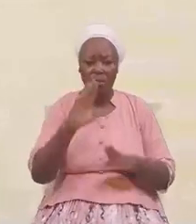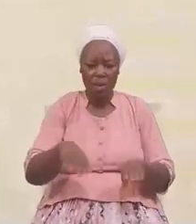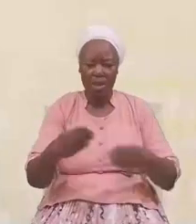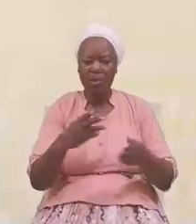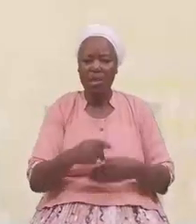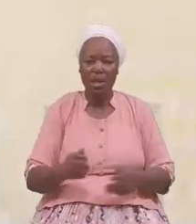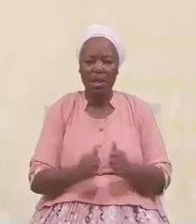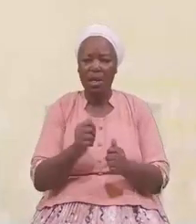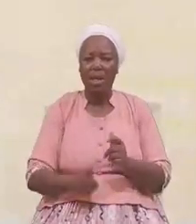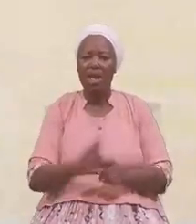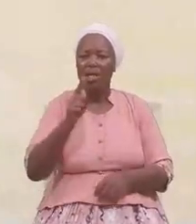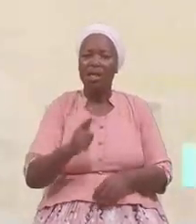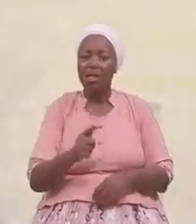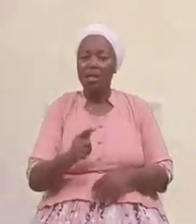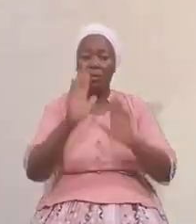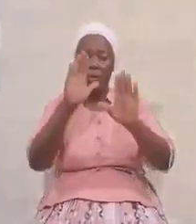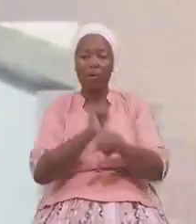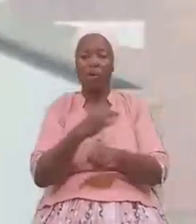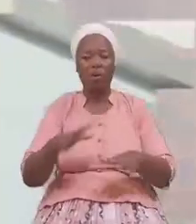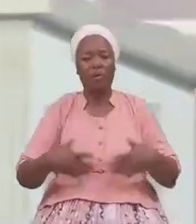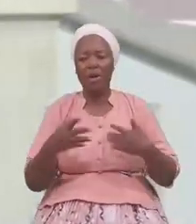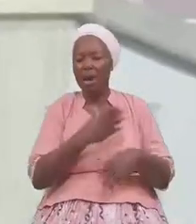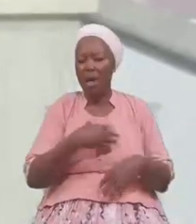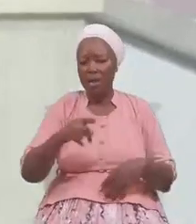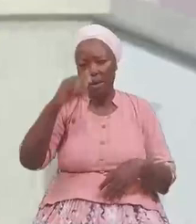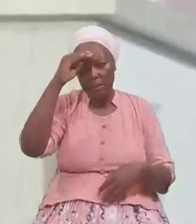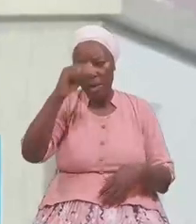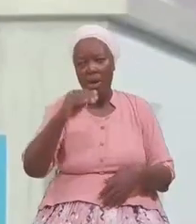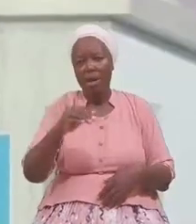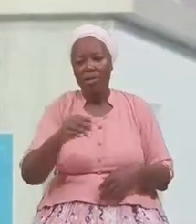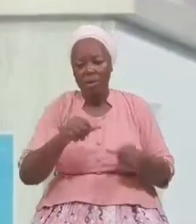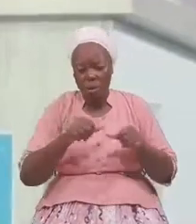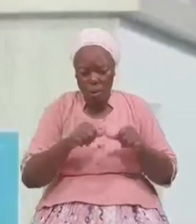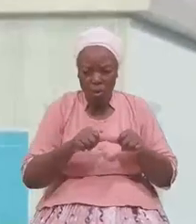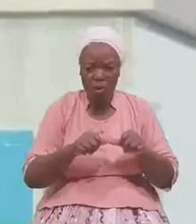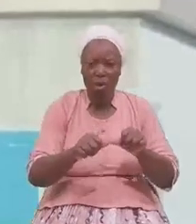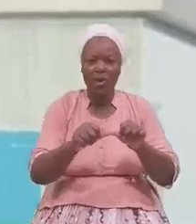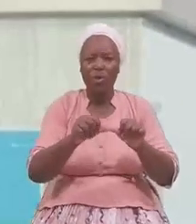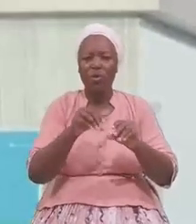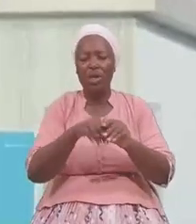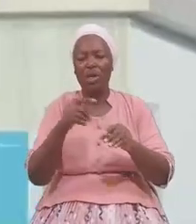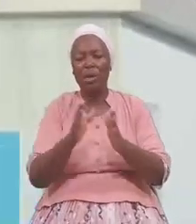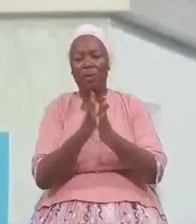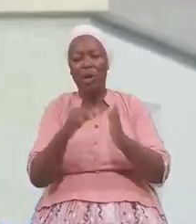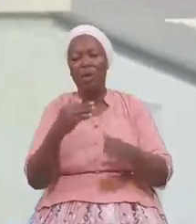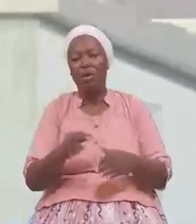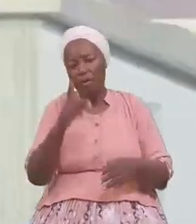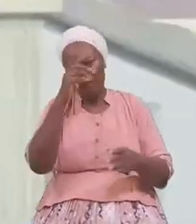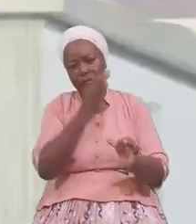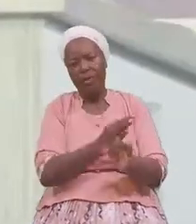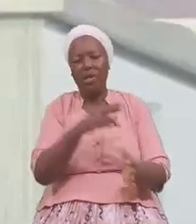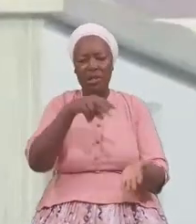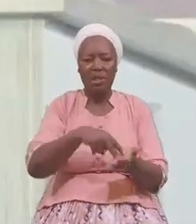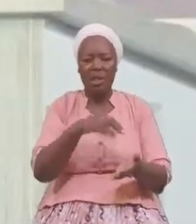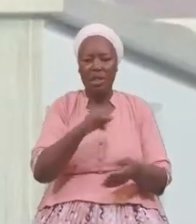miracle de la vie. Et l'homme a persévéré dans la prière de la foi, debout sur